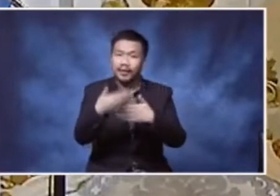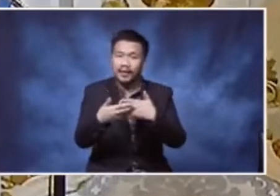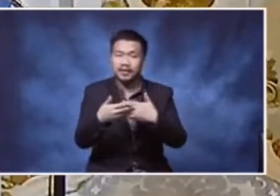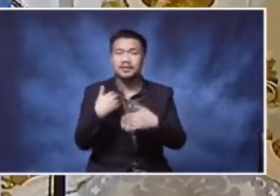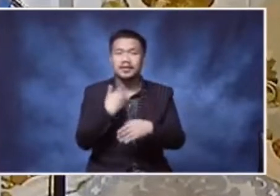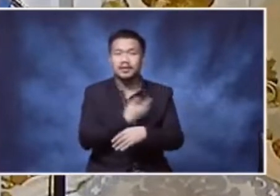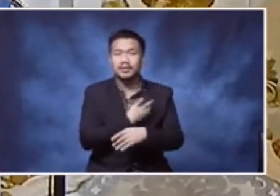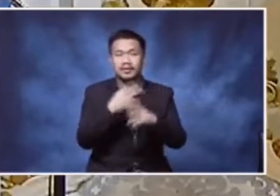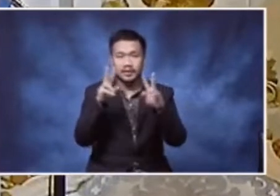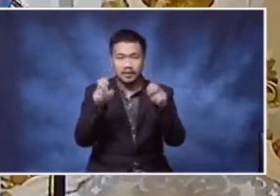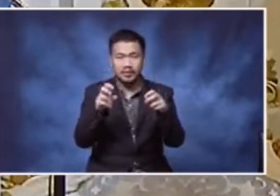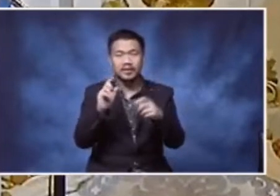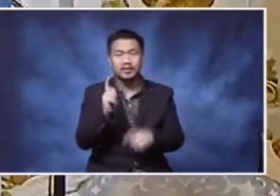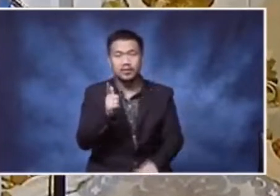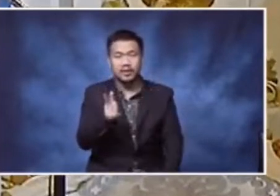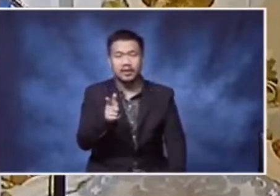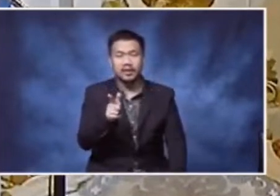paksa natin noong